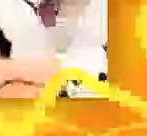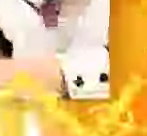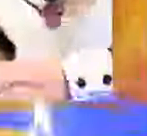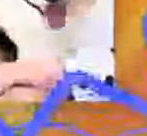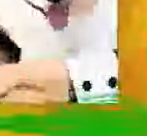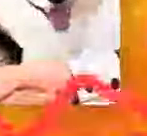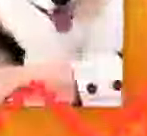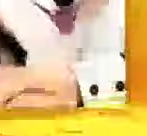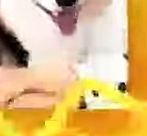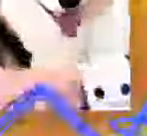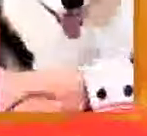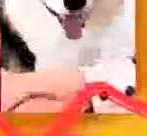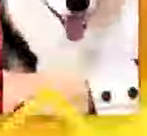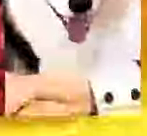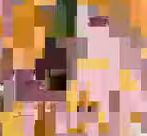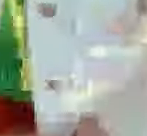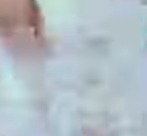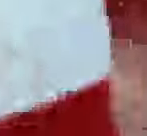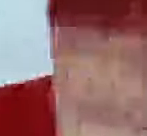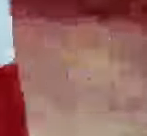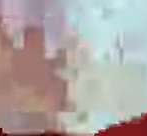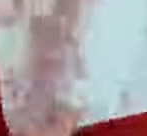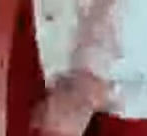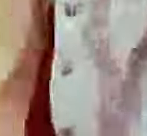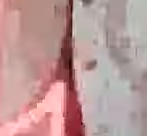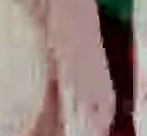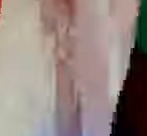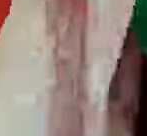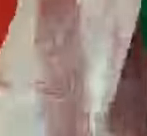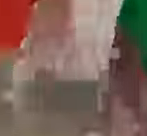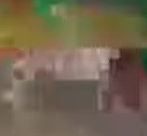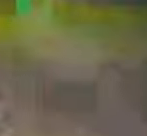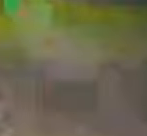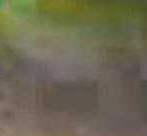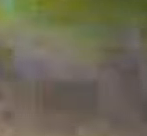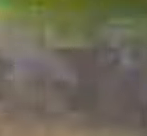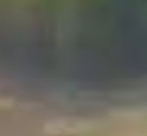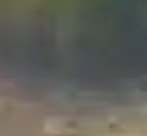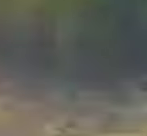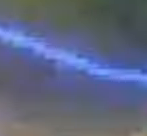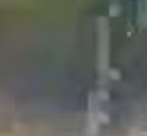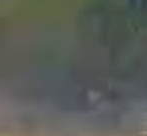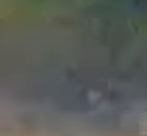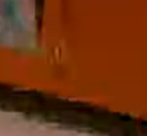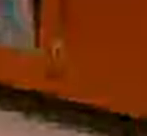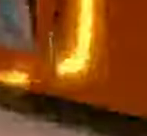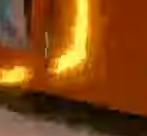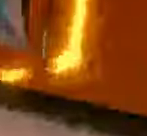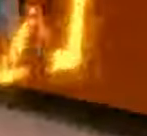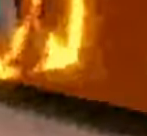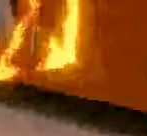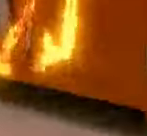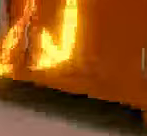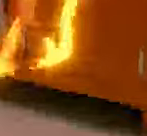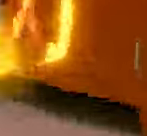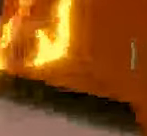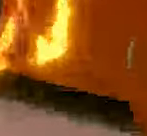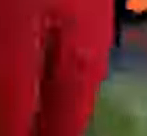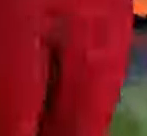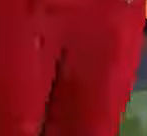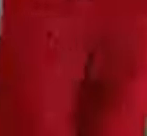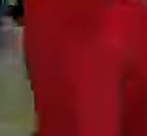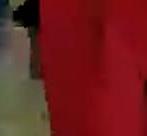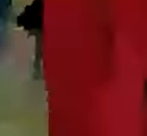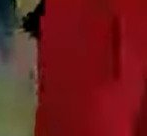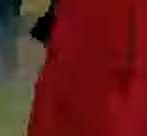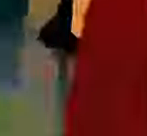Paskong Pinoy is above the rest. Pag magkakasama, sobrang happy naman. Hindi ka lilimutan, pahahalagahan. Kasabay na ngalo ng buhay ngayon,